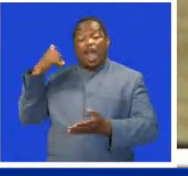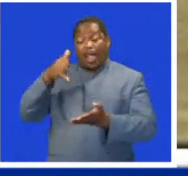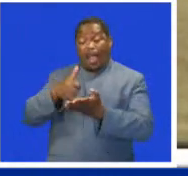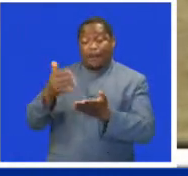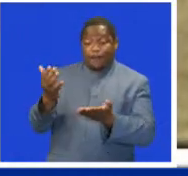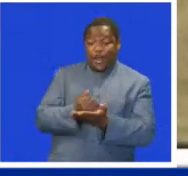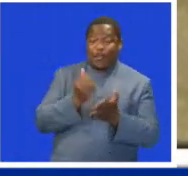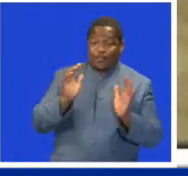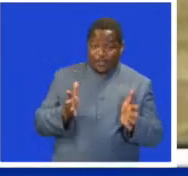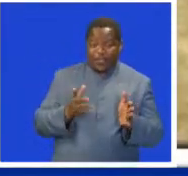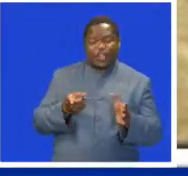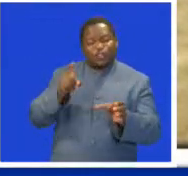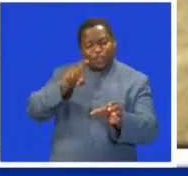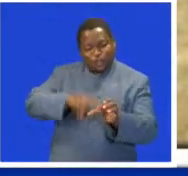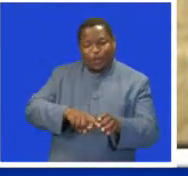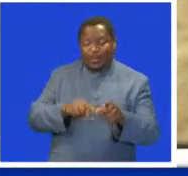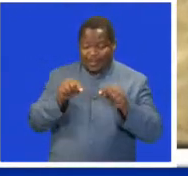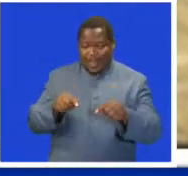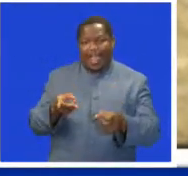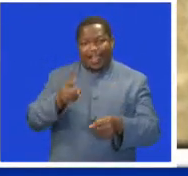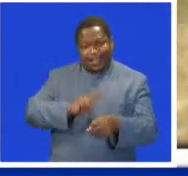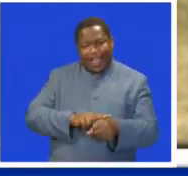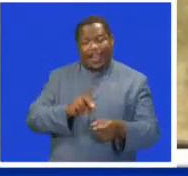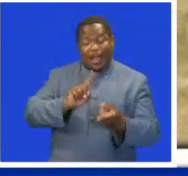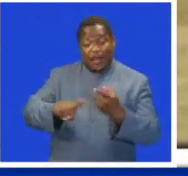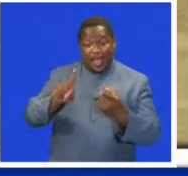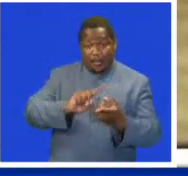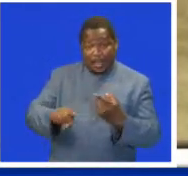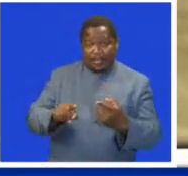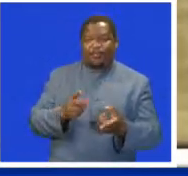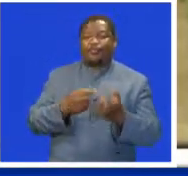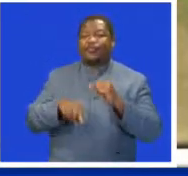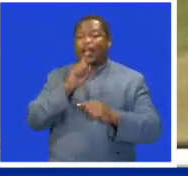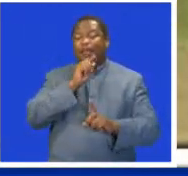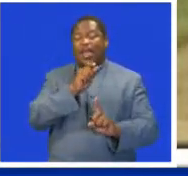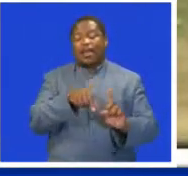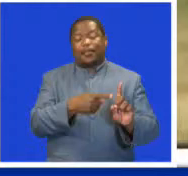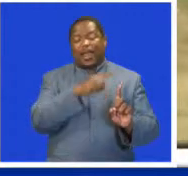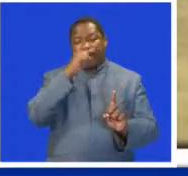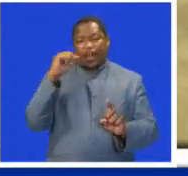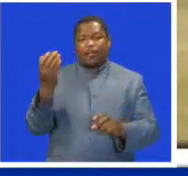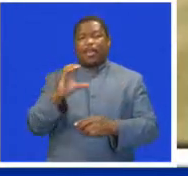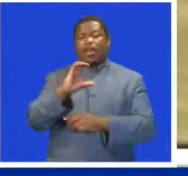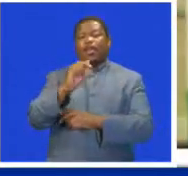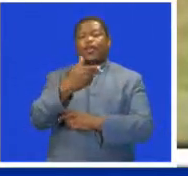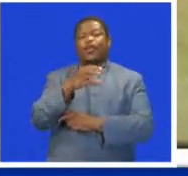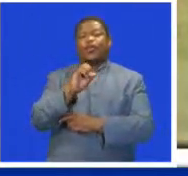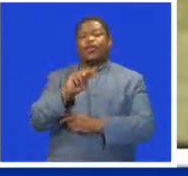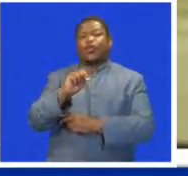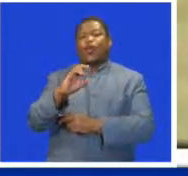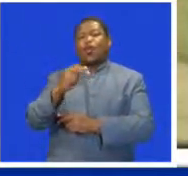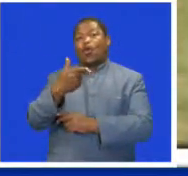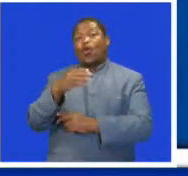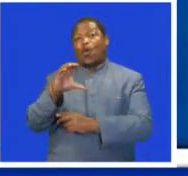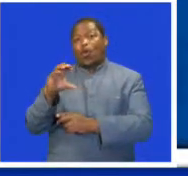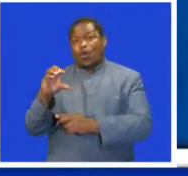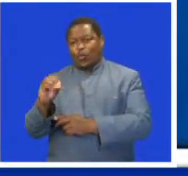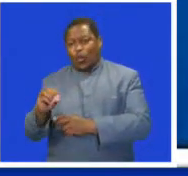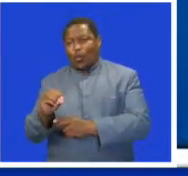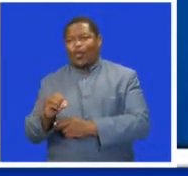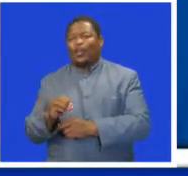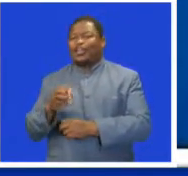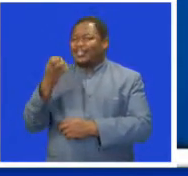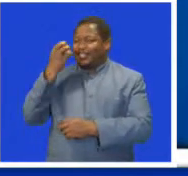chonqo ahamba embili. Chonqo uchazile ukuthi ujabule kakhulu ukuthi uphakamise lenzebe kodwa usitwe ukuthi acale